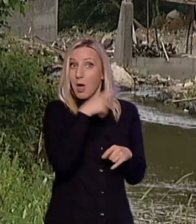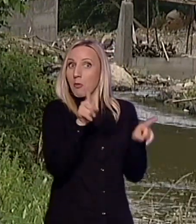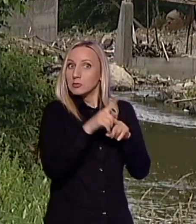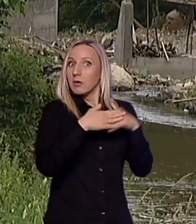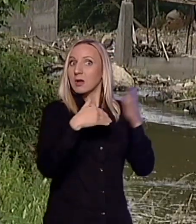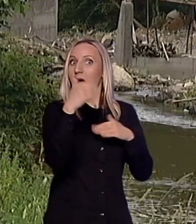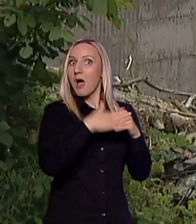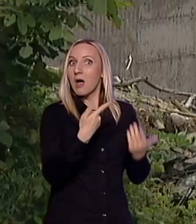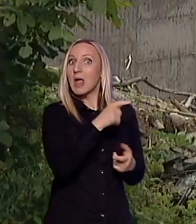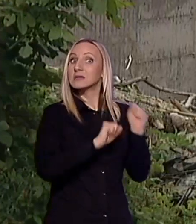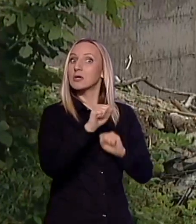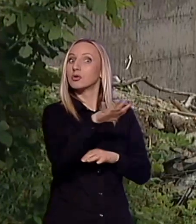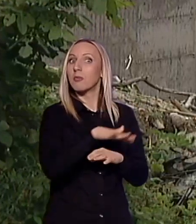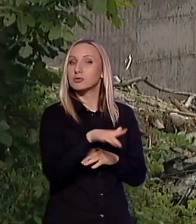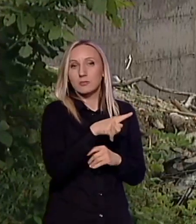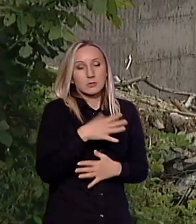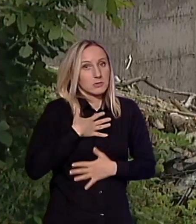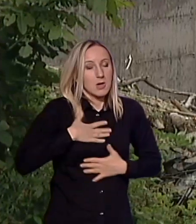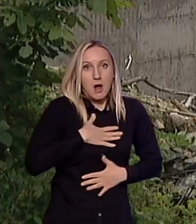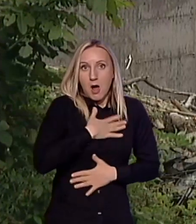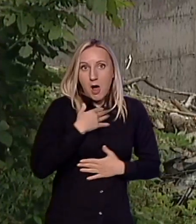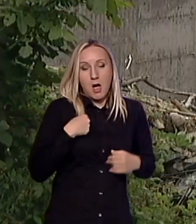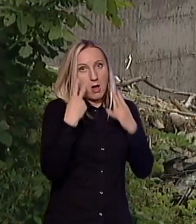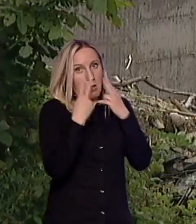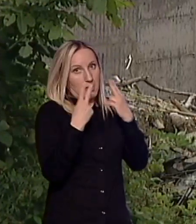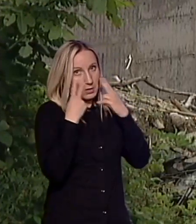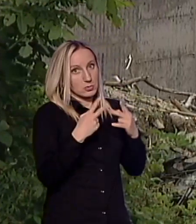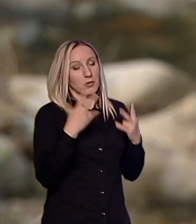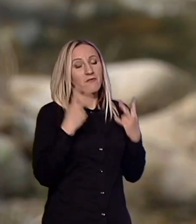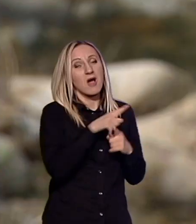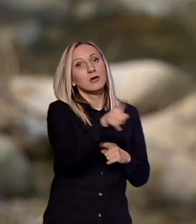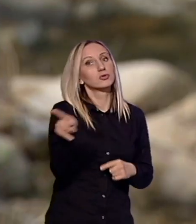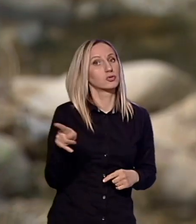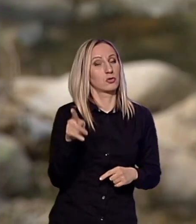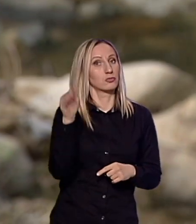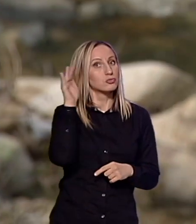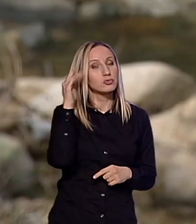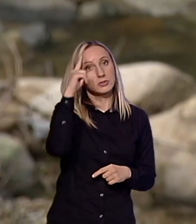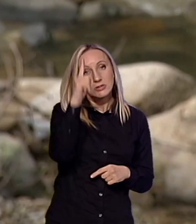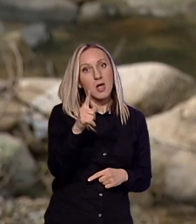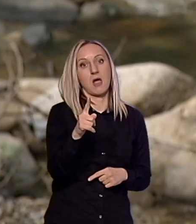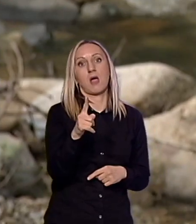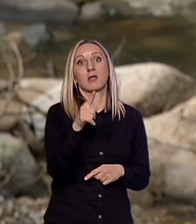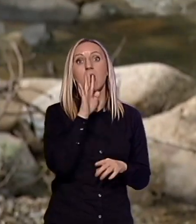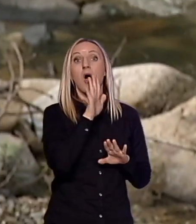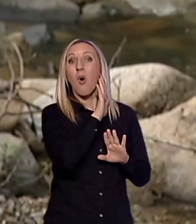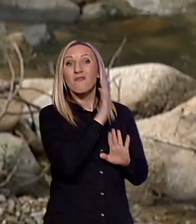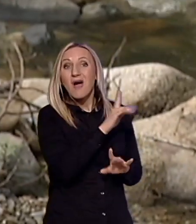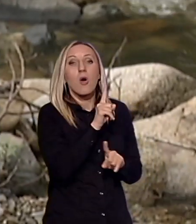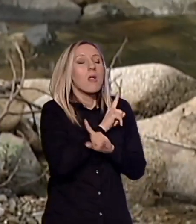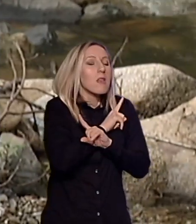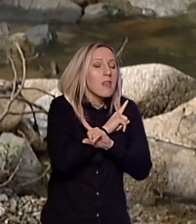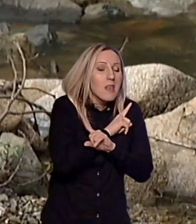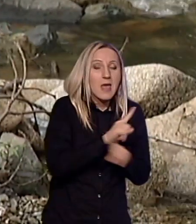slike. Mislim da je bitno da ljudi čuju i znaju da ovako nešto ne sme i ne sme nikada da se